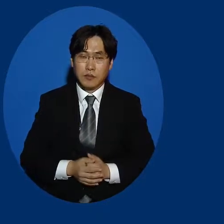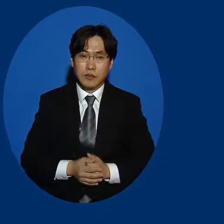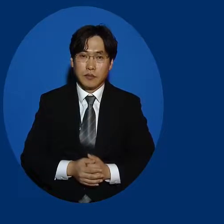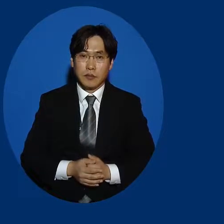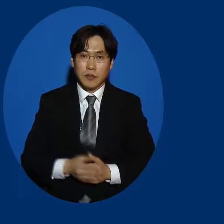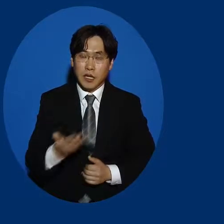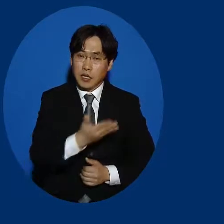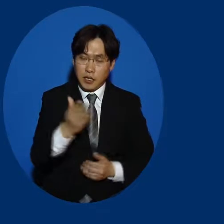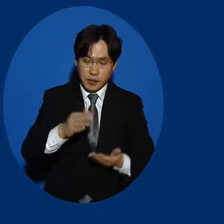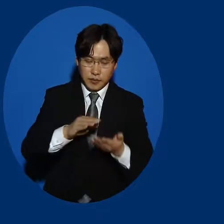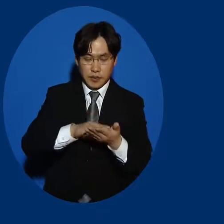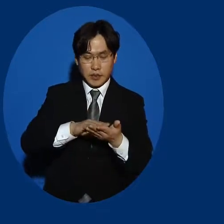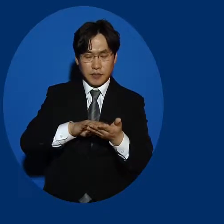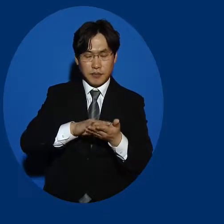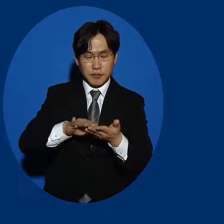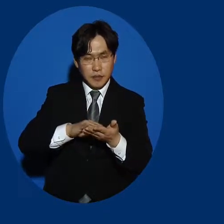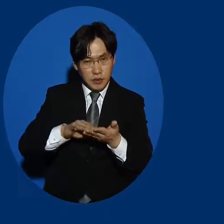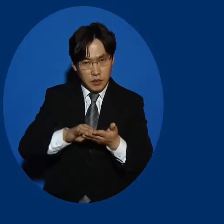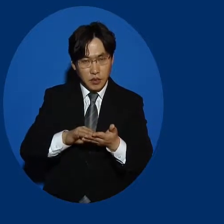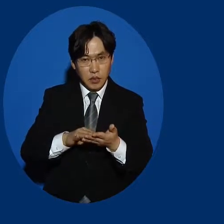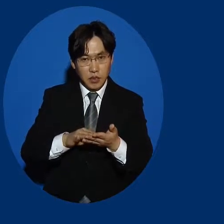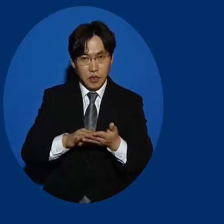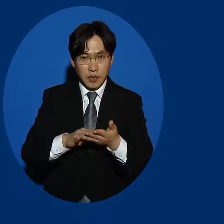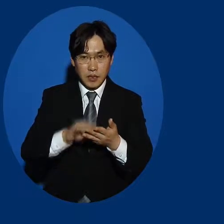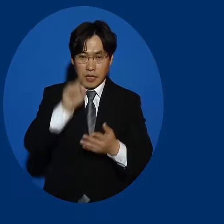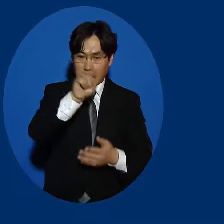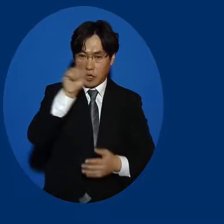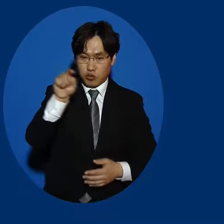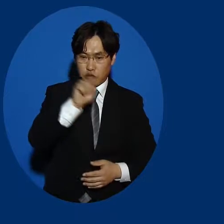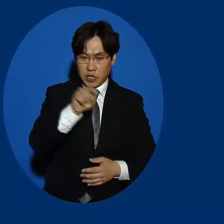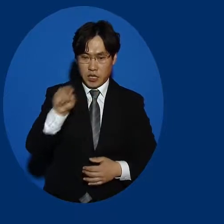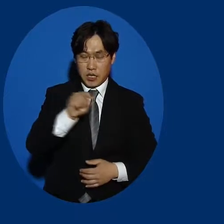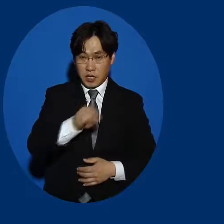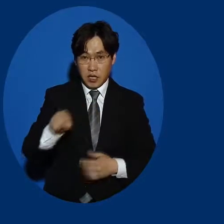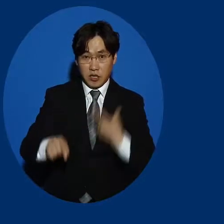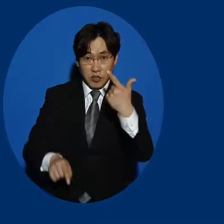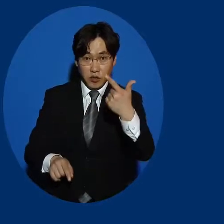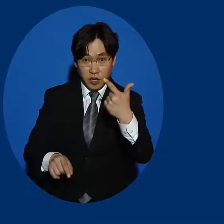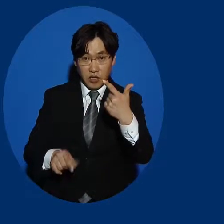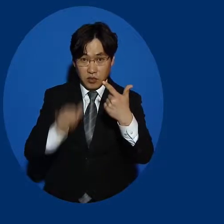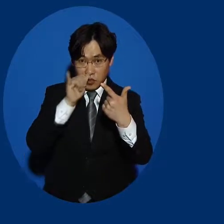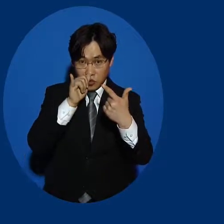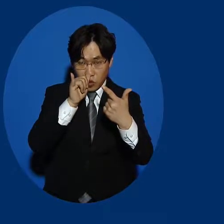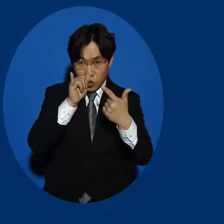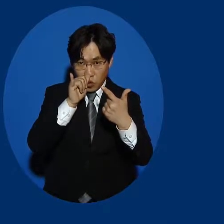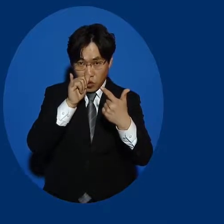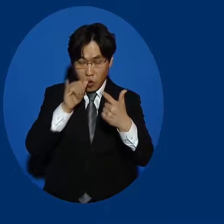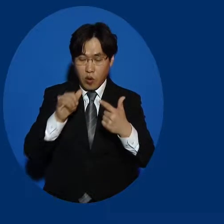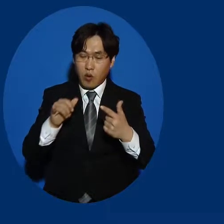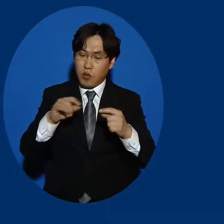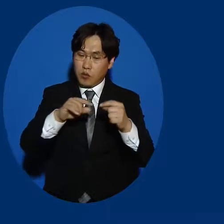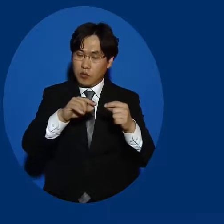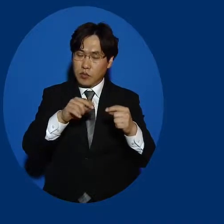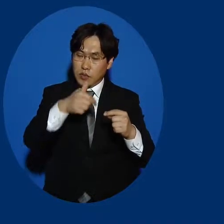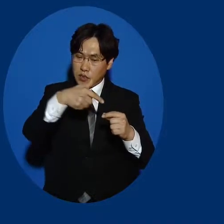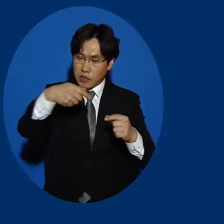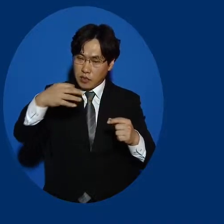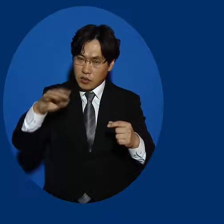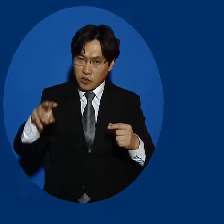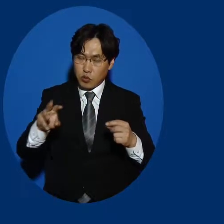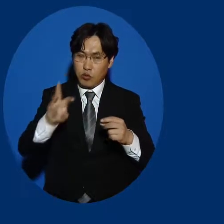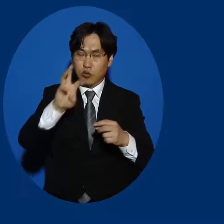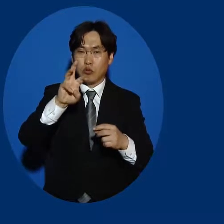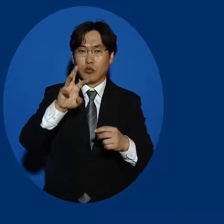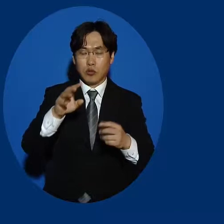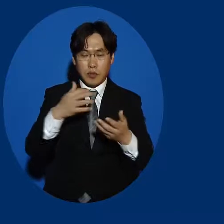여러분들 점자가 점의 6개로 구성이 되어 있죠. 표현할 수 있는 모든 형태가